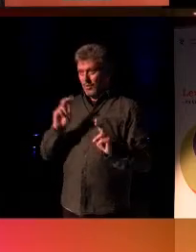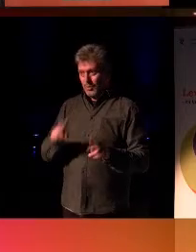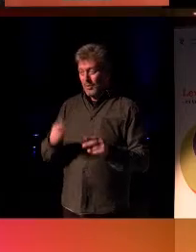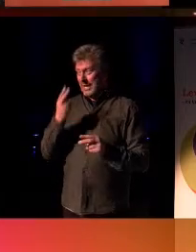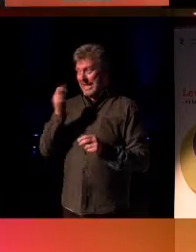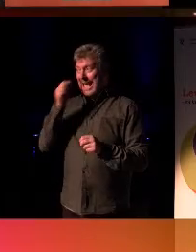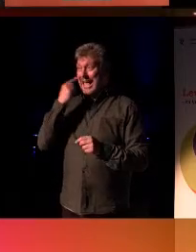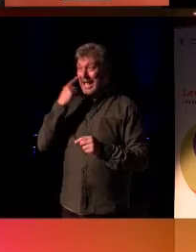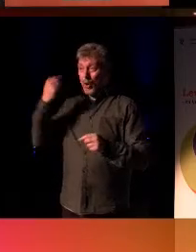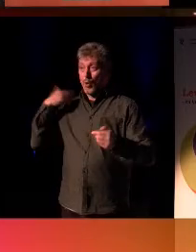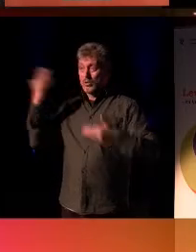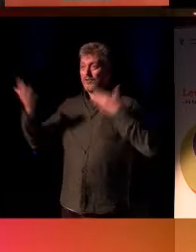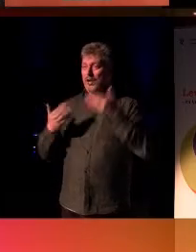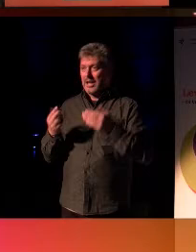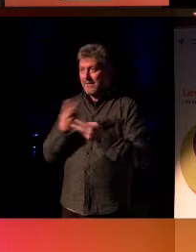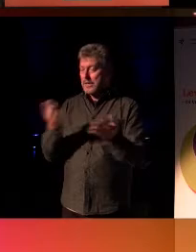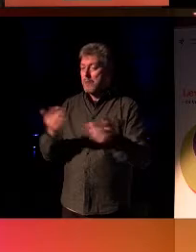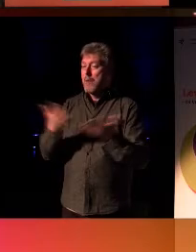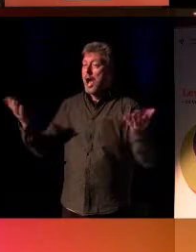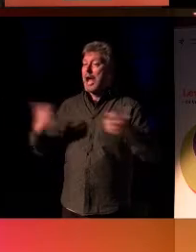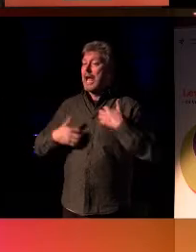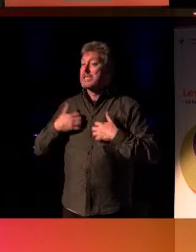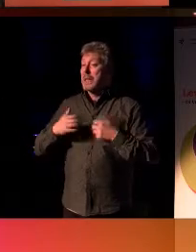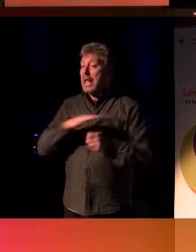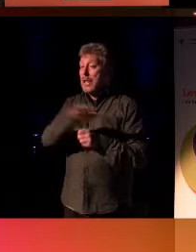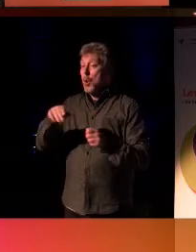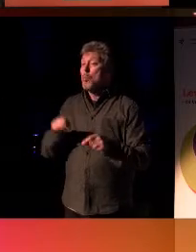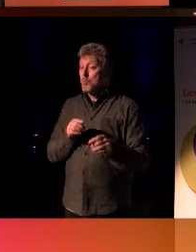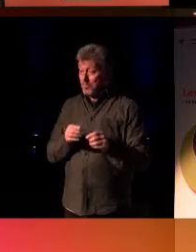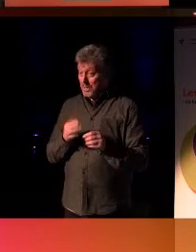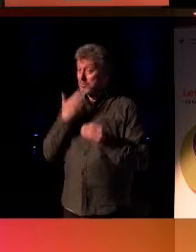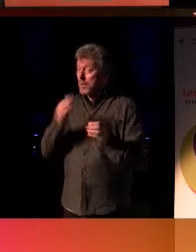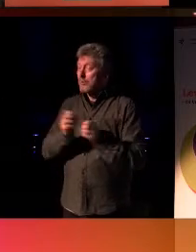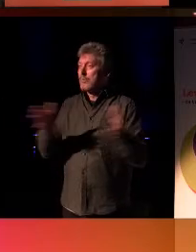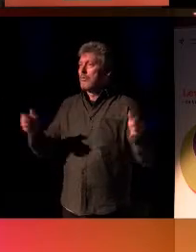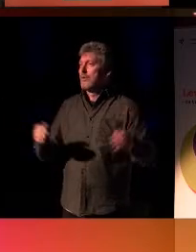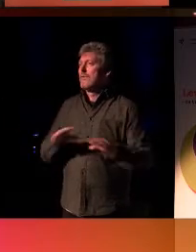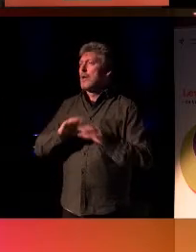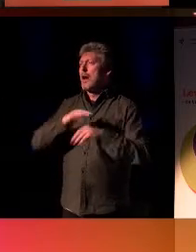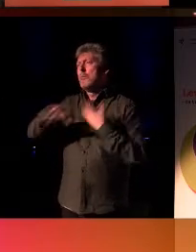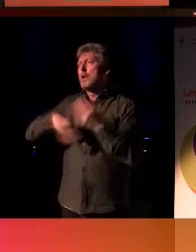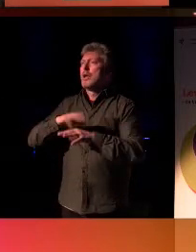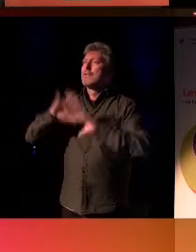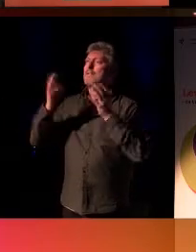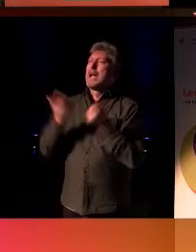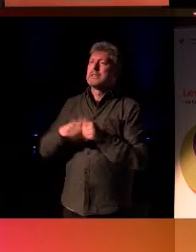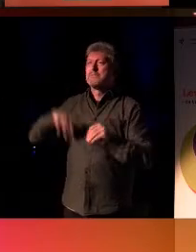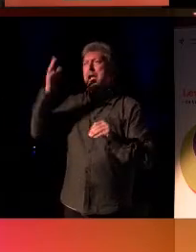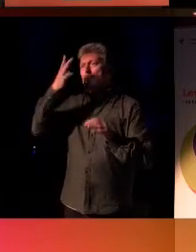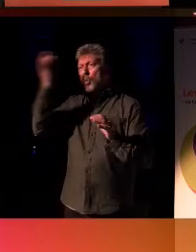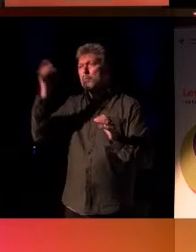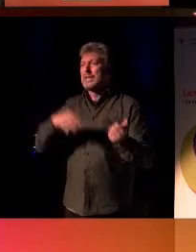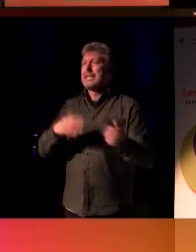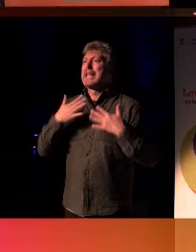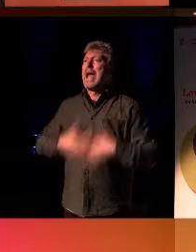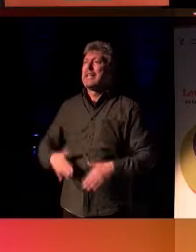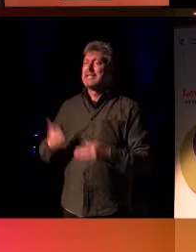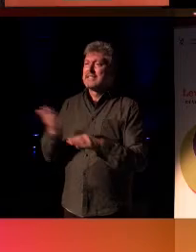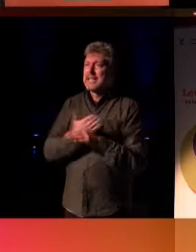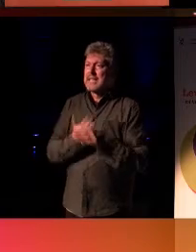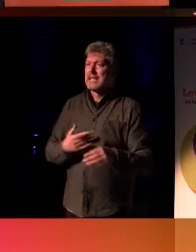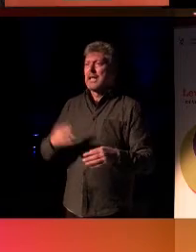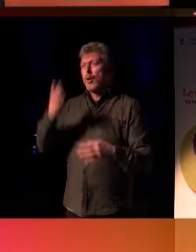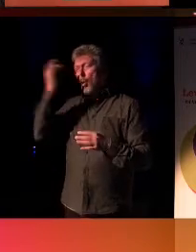utrolig mange og spennende områder. Vi har blant verdens mest kompetente helsetjenester, kompetente, trygge, gode